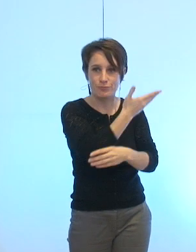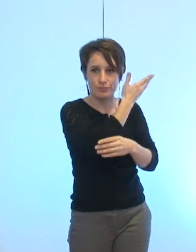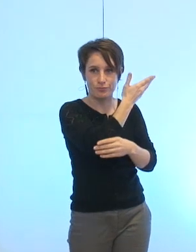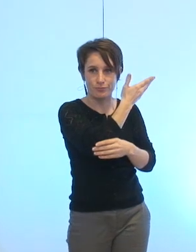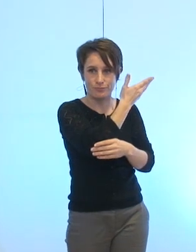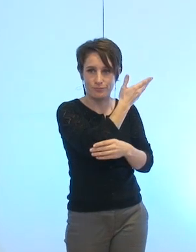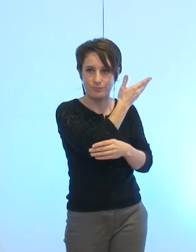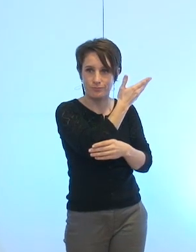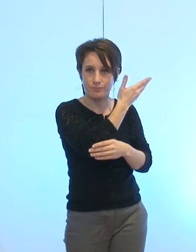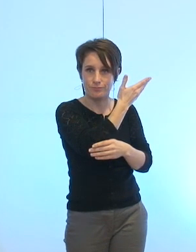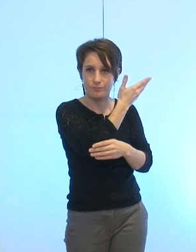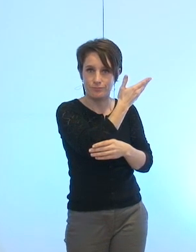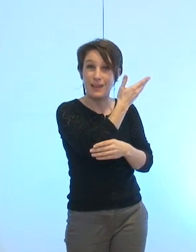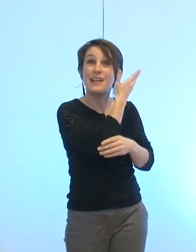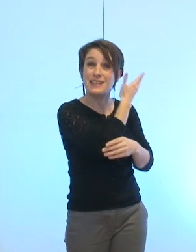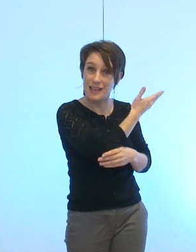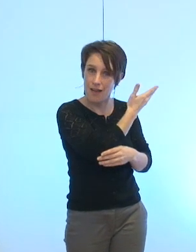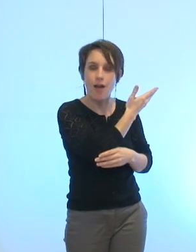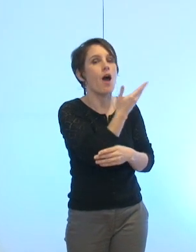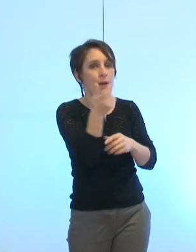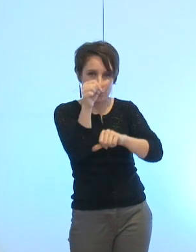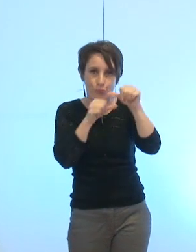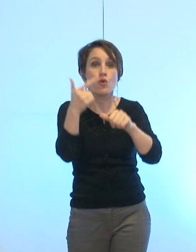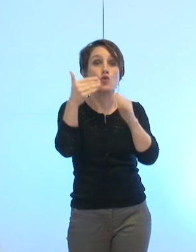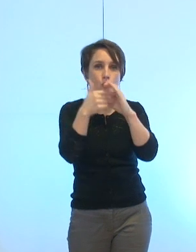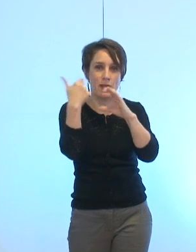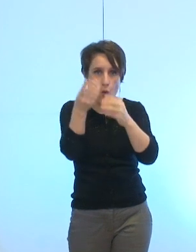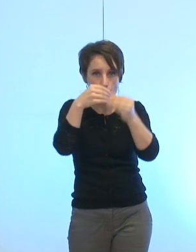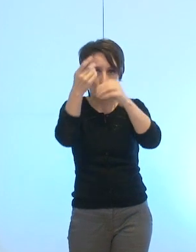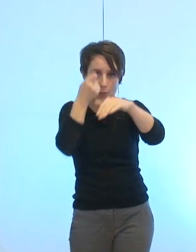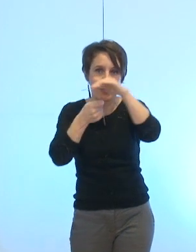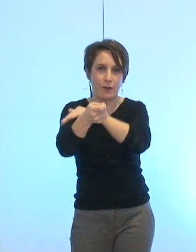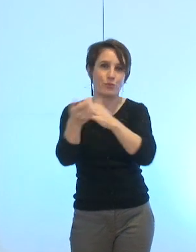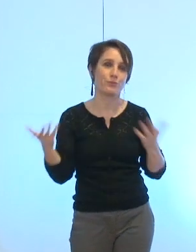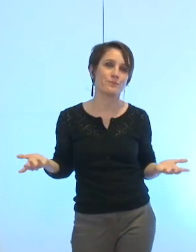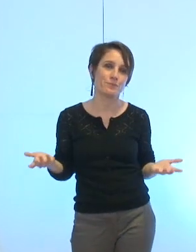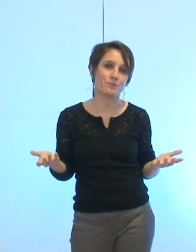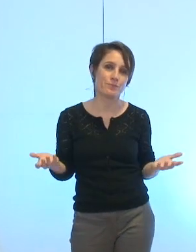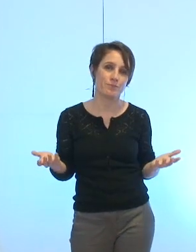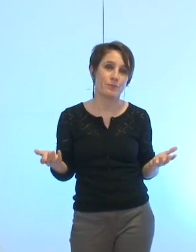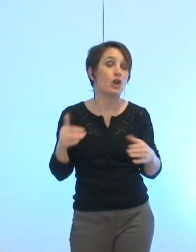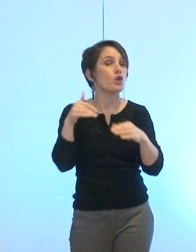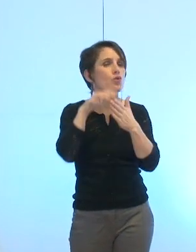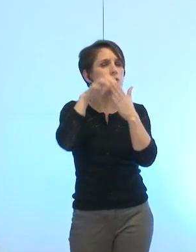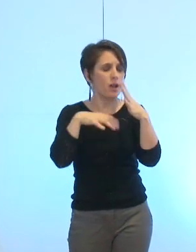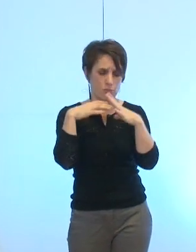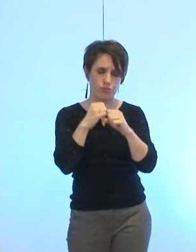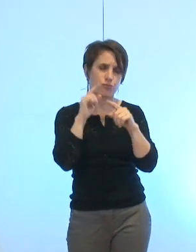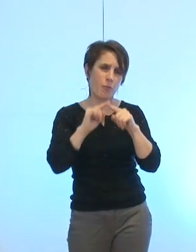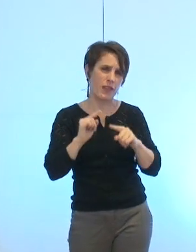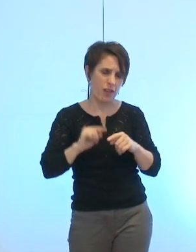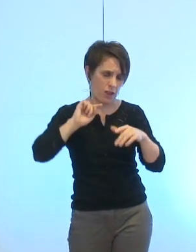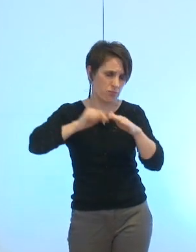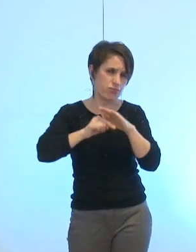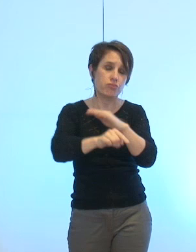cela et bien c'est 2000 € supplémentaires donc tout cela est détaillé dans la délibération avec aussi des